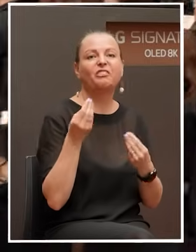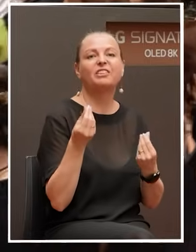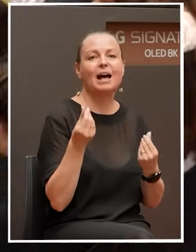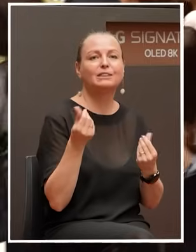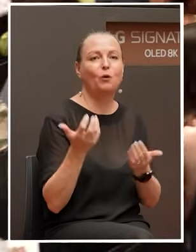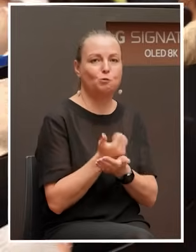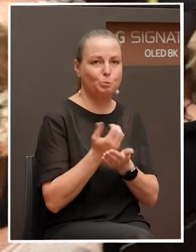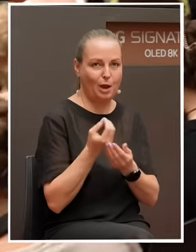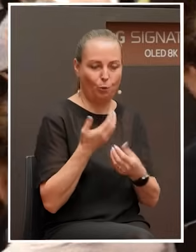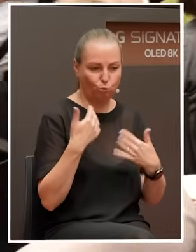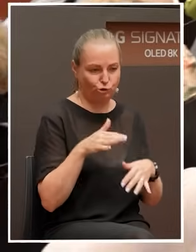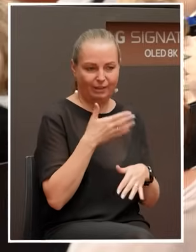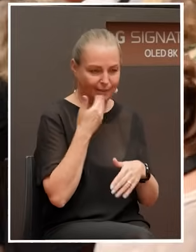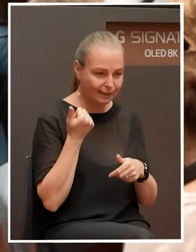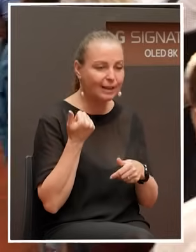он